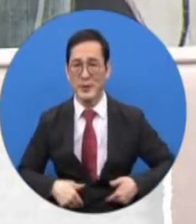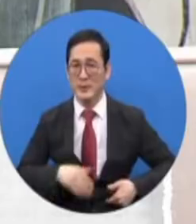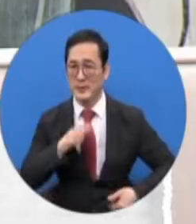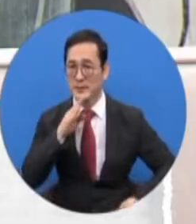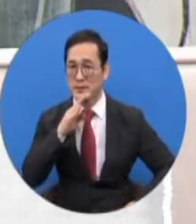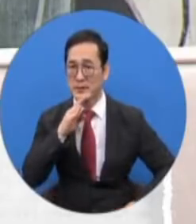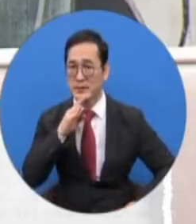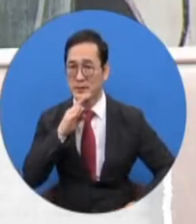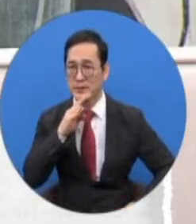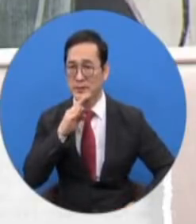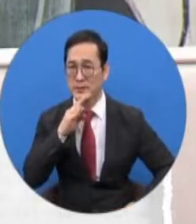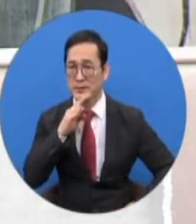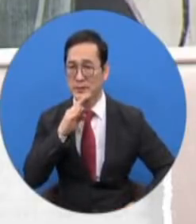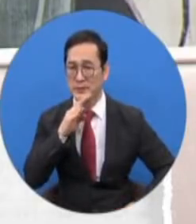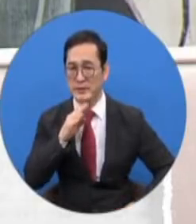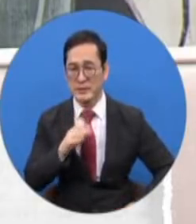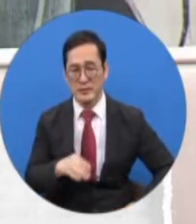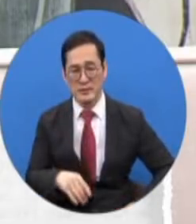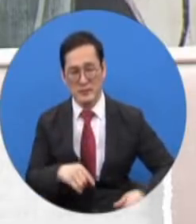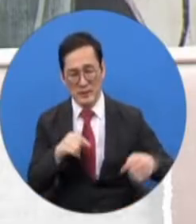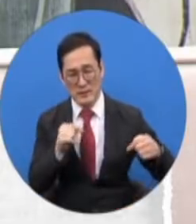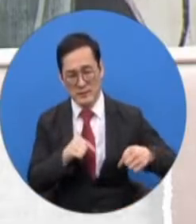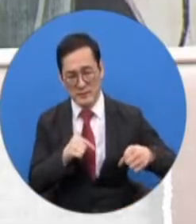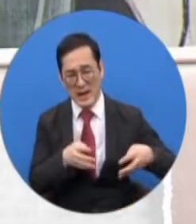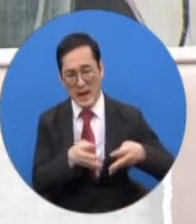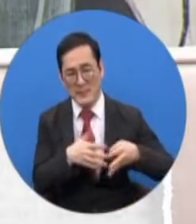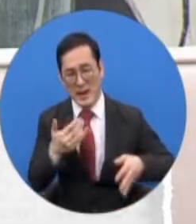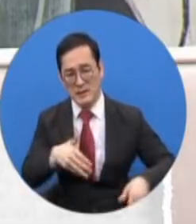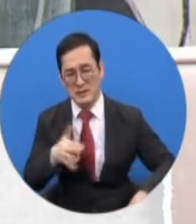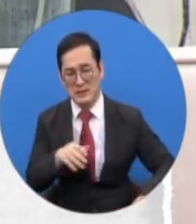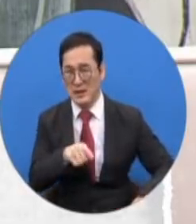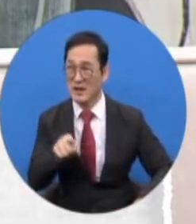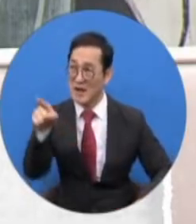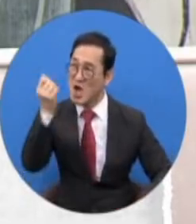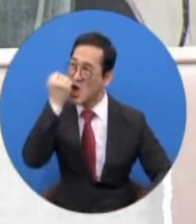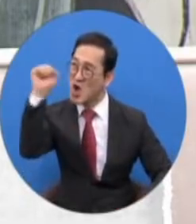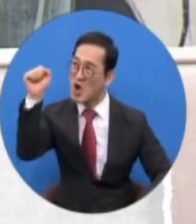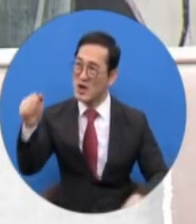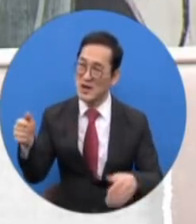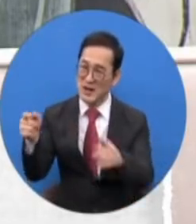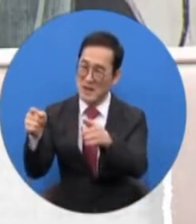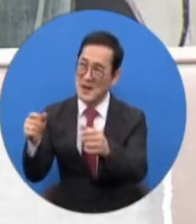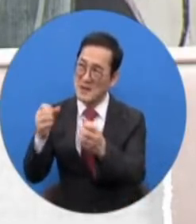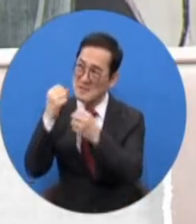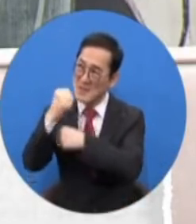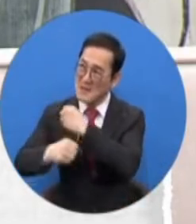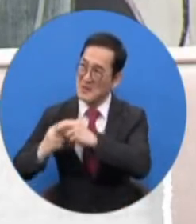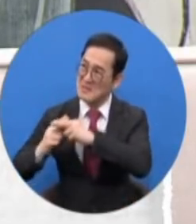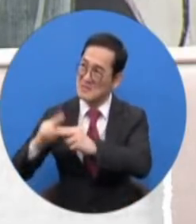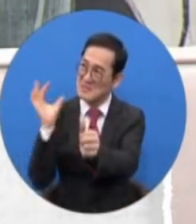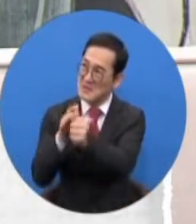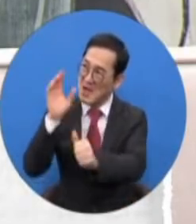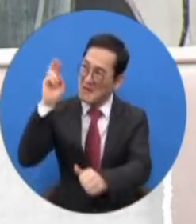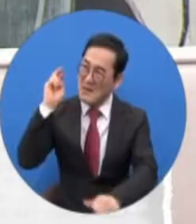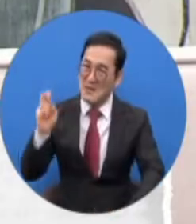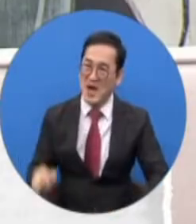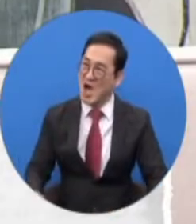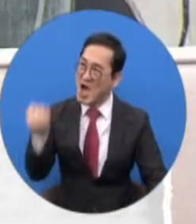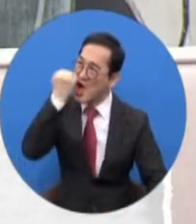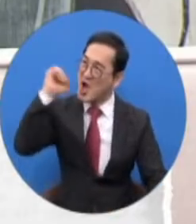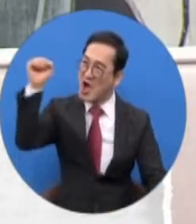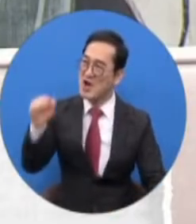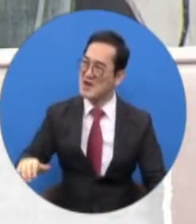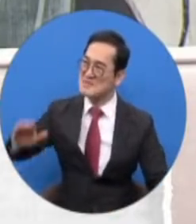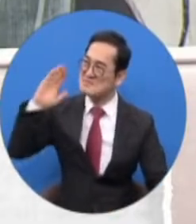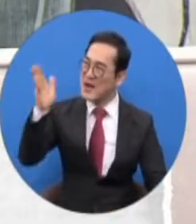논란이 해소되지 않았는데 불구하고 앞으로 예단해서 판단하고 요구를 했기 때문에 이 부분에서